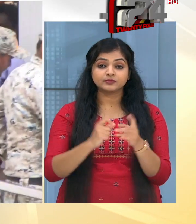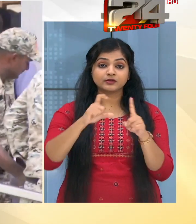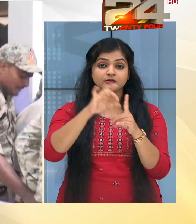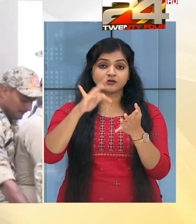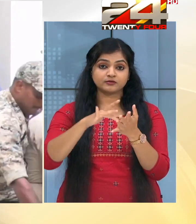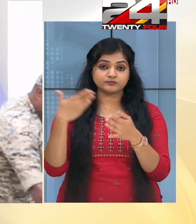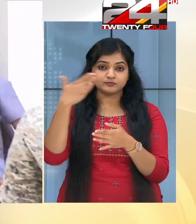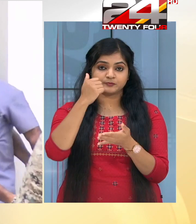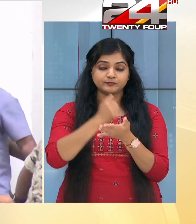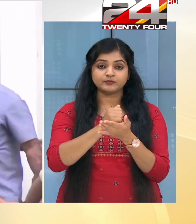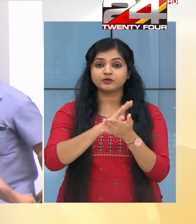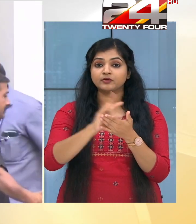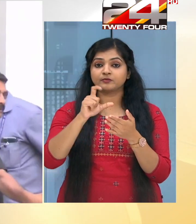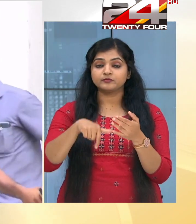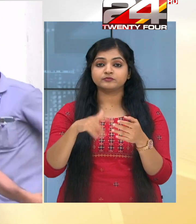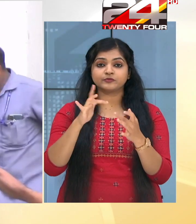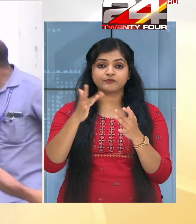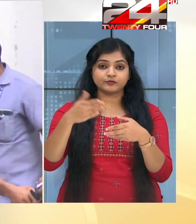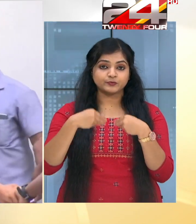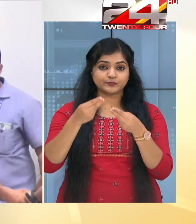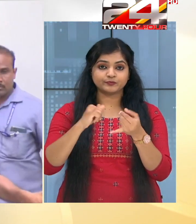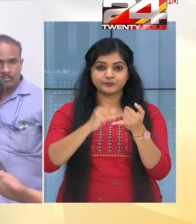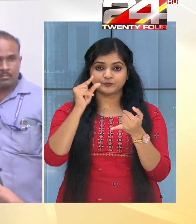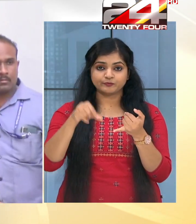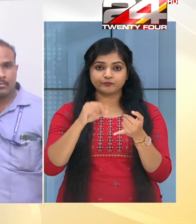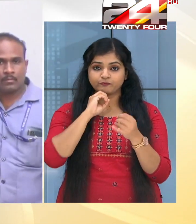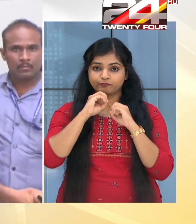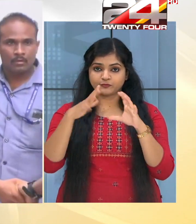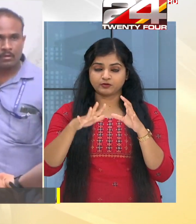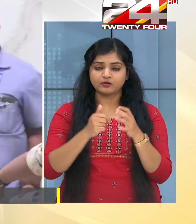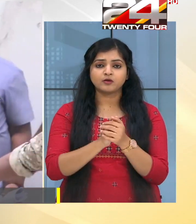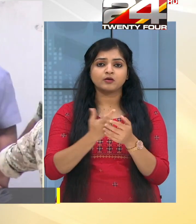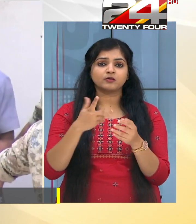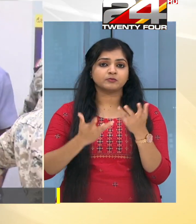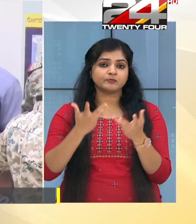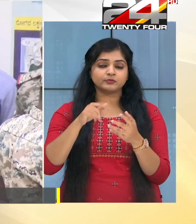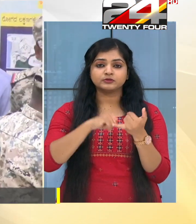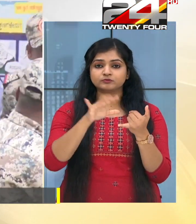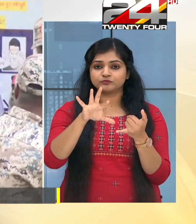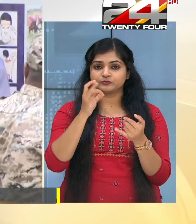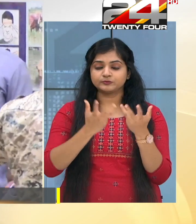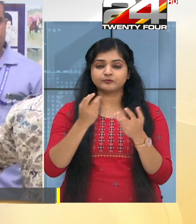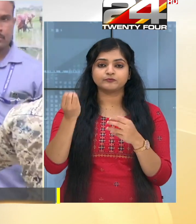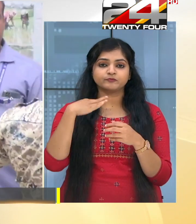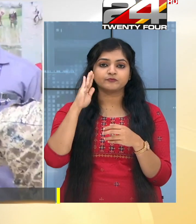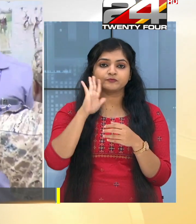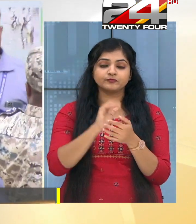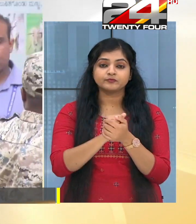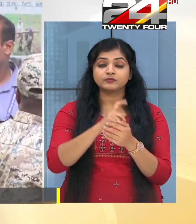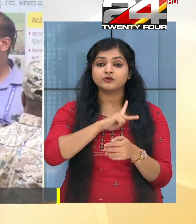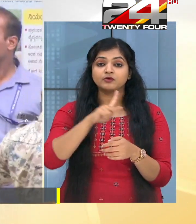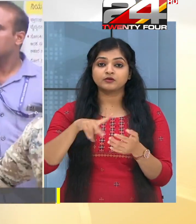ഡൽഹിയിലെത്താൻ ഹൈക്കമാൻഡിന്റെ ഔദ്യോഗിക ക്ഷണം സിദ്ധരാമയ്യക്ക് ലഭിച്ചതോടെ കാര്യങ്ങൾ കലങ്ങിത്തെളിയുന്നുവെന്ന സൂചനയാണ് പുറത്തുവരുന്നത്. കർണാടക